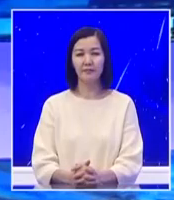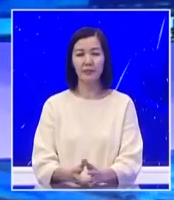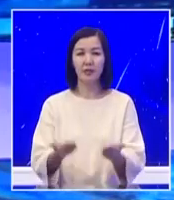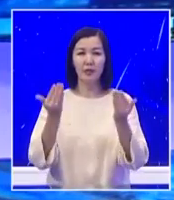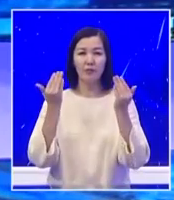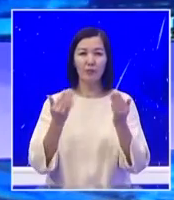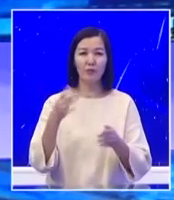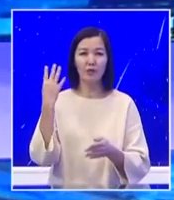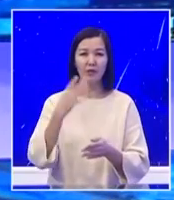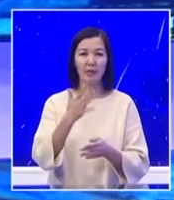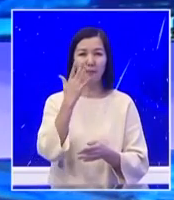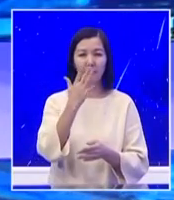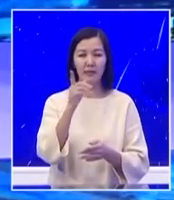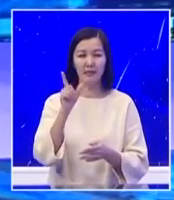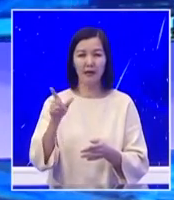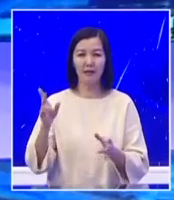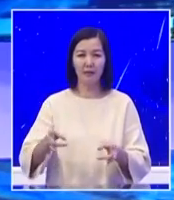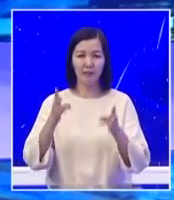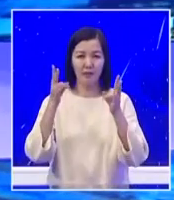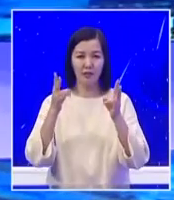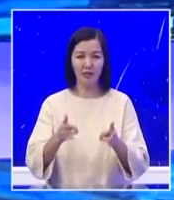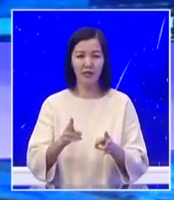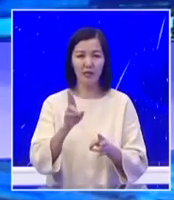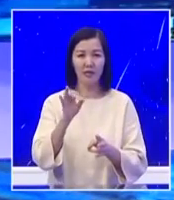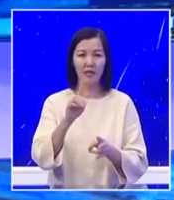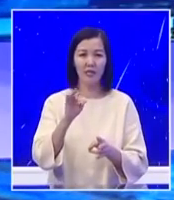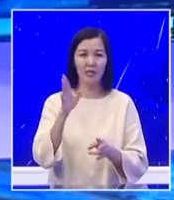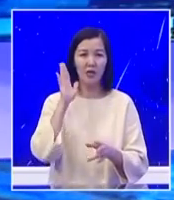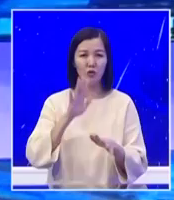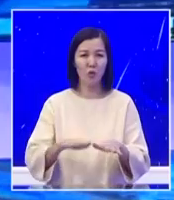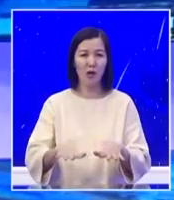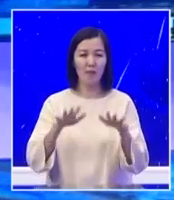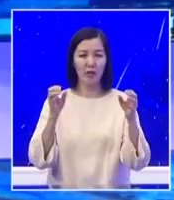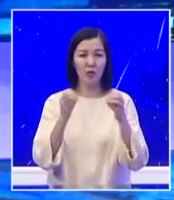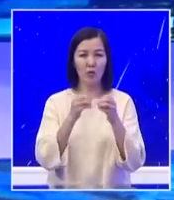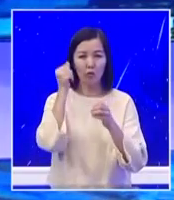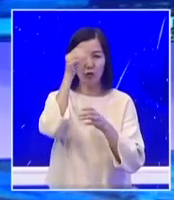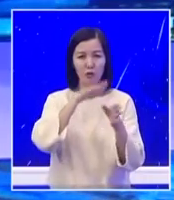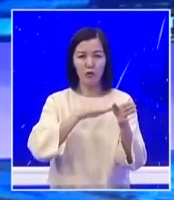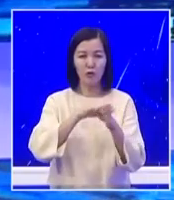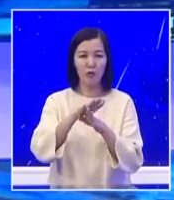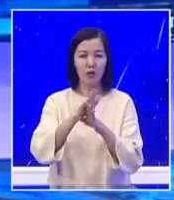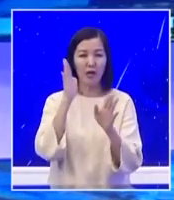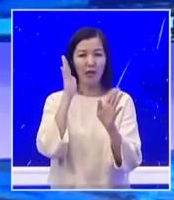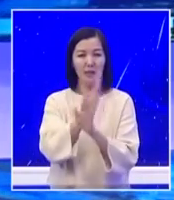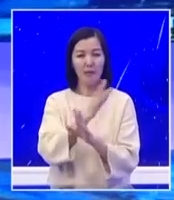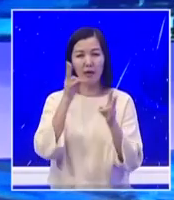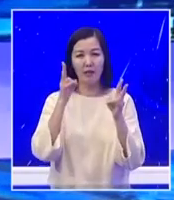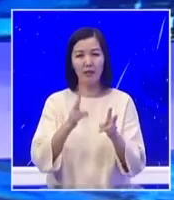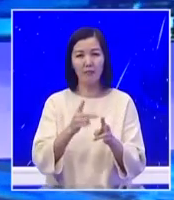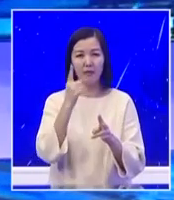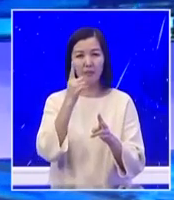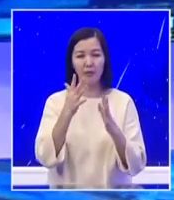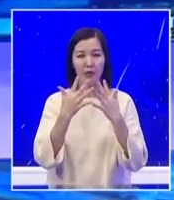Бүгін 45 адамның өмірін жалмаған Қызылағаш апатына 10 жыл толды. Табиғи тосын апаттан айрандай ұйып отырған бір